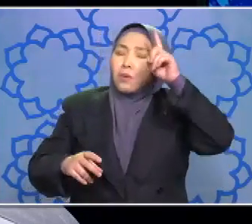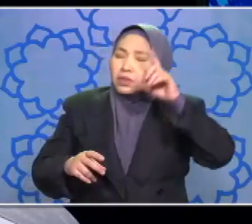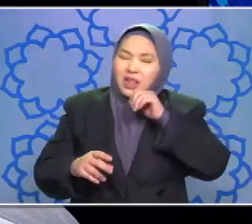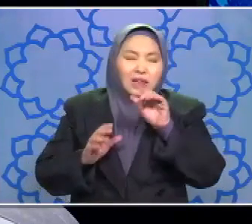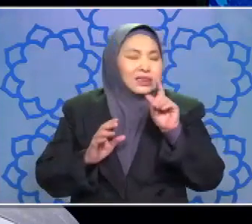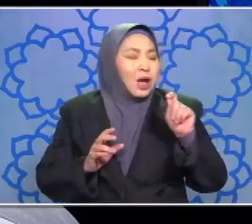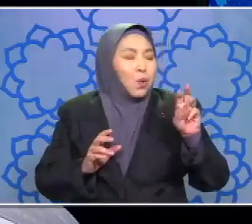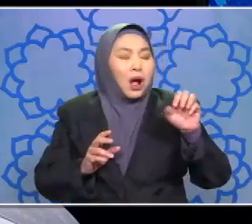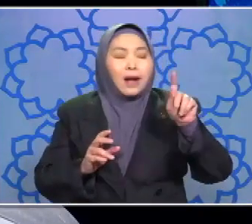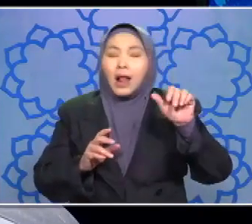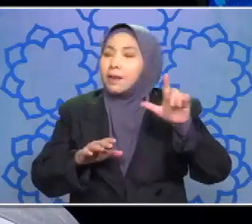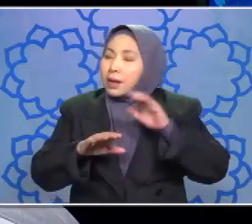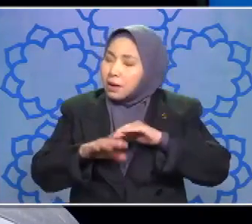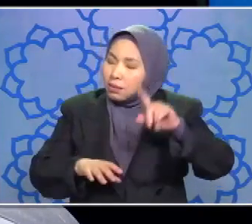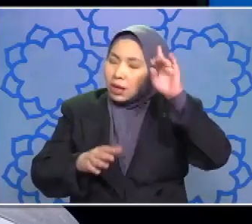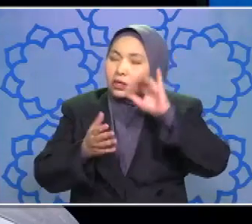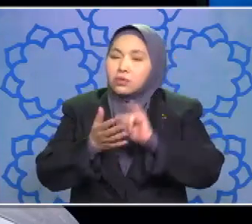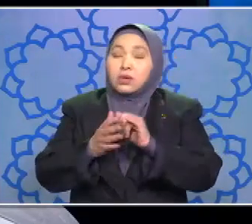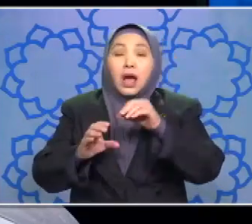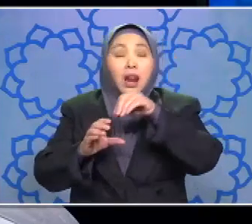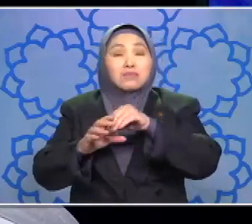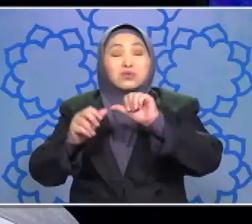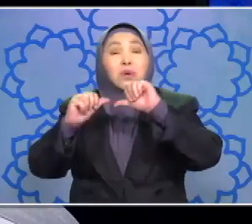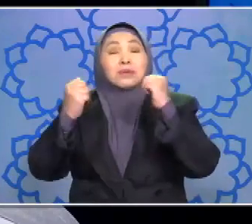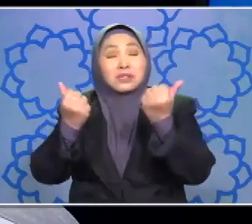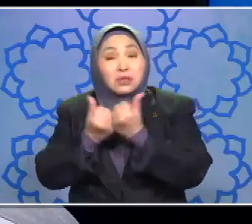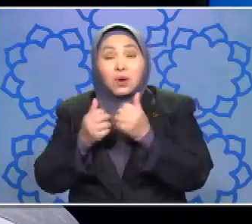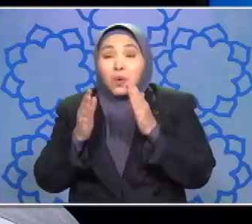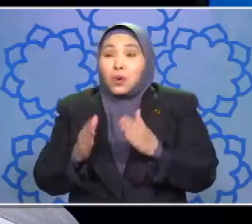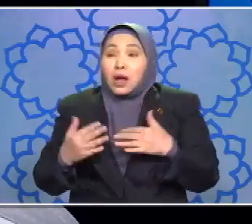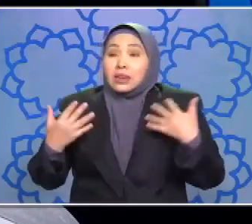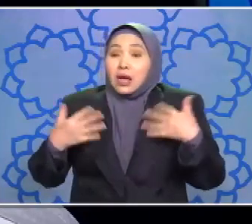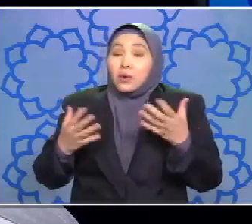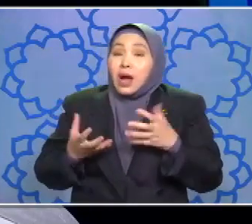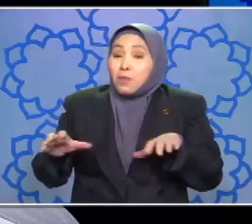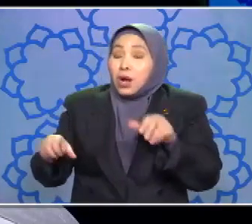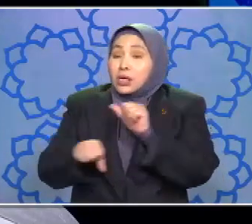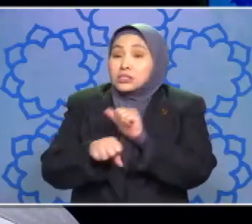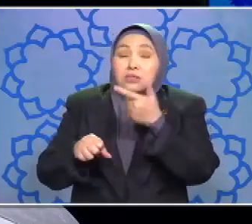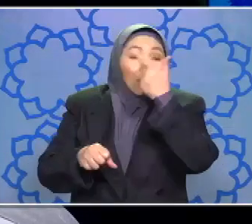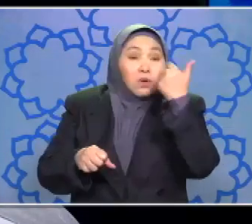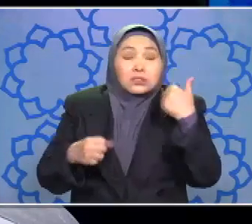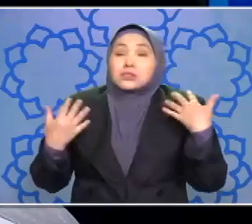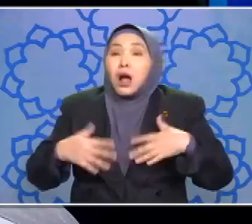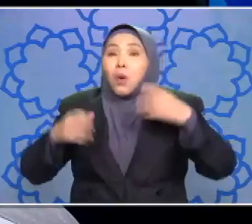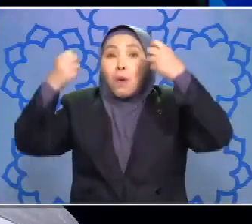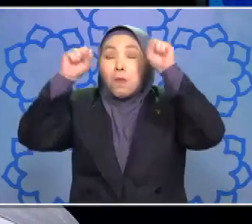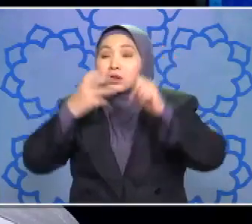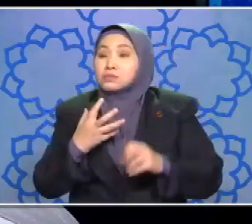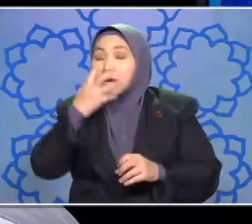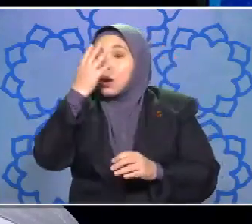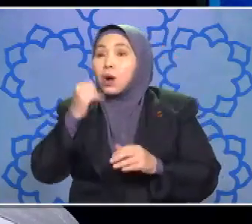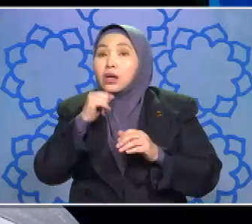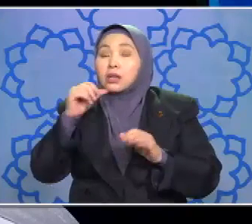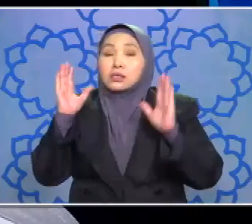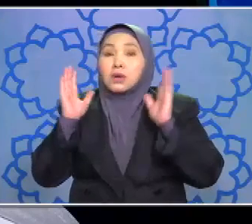Taala, itu yang menyebabkan dalam satu organisasi itu orang takut buat kerja kerana takut bos marah. Kan? Mengapa sembahyang